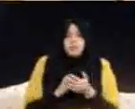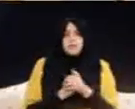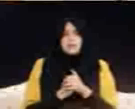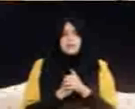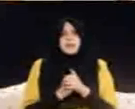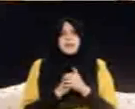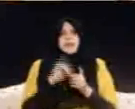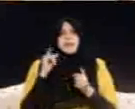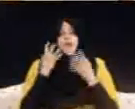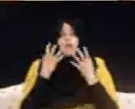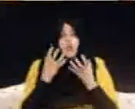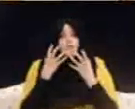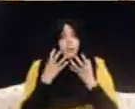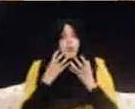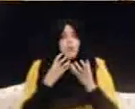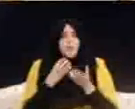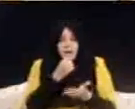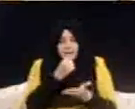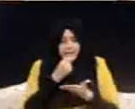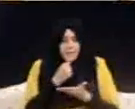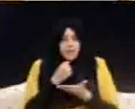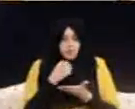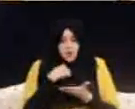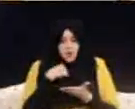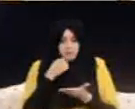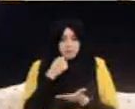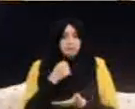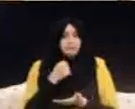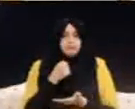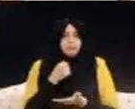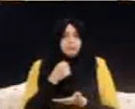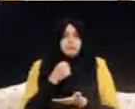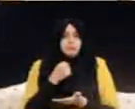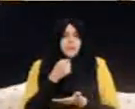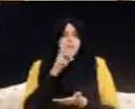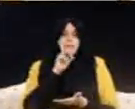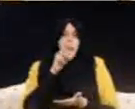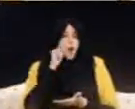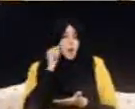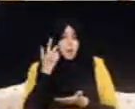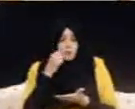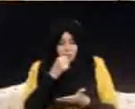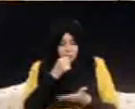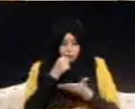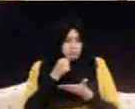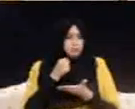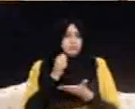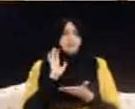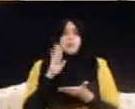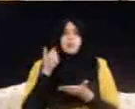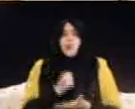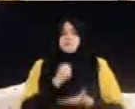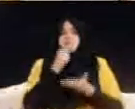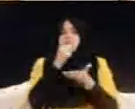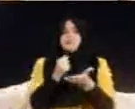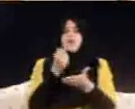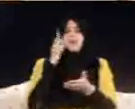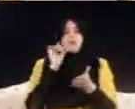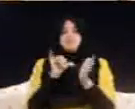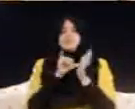ورثة أن يتنازل سواء كان ذكرا أو أنثى عن حصته